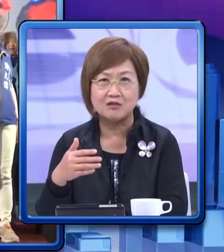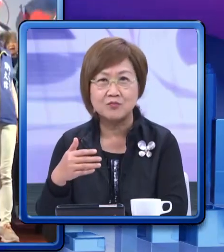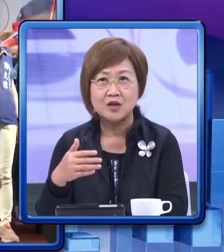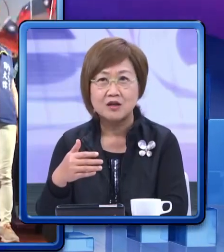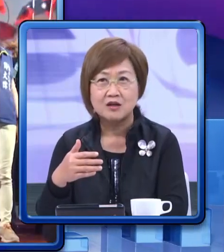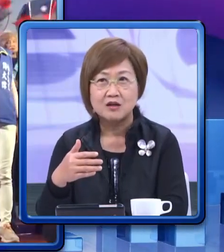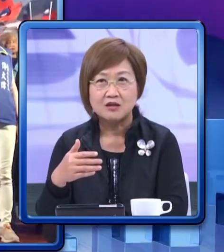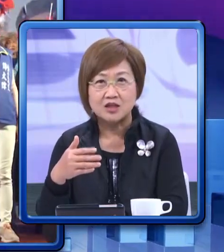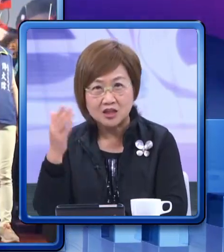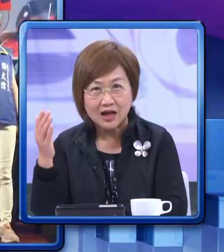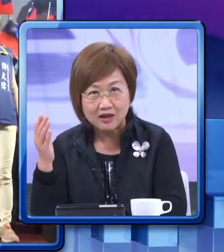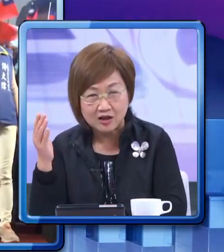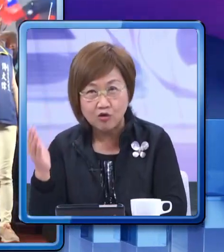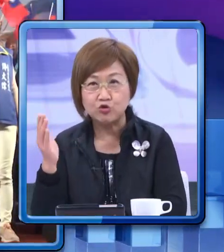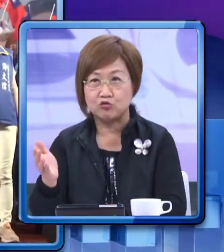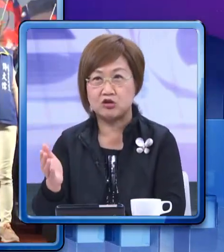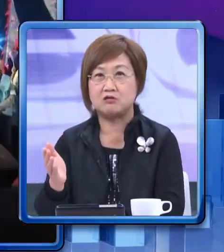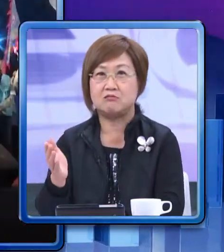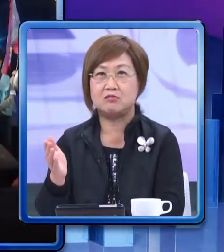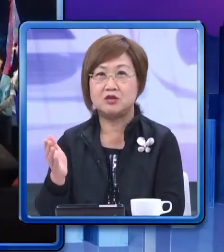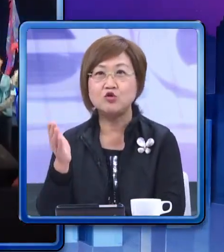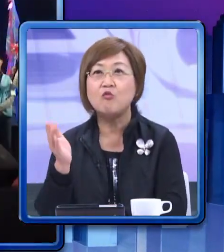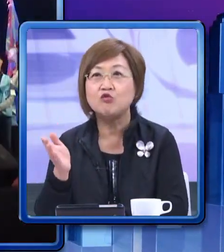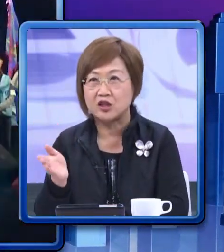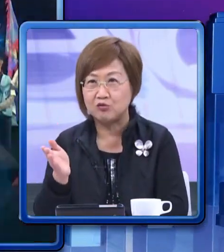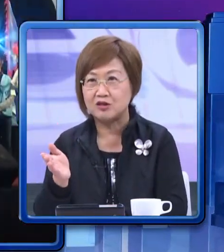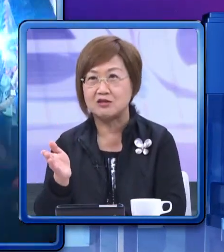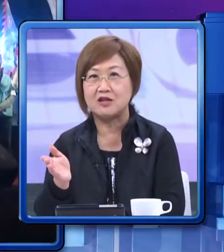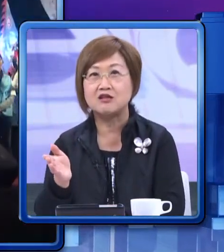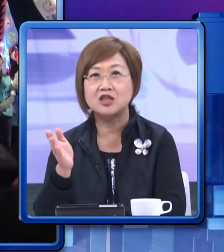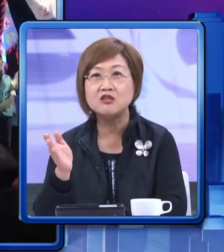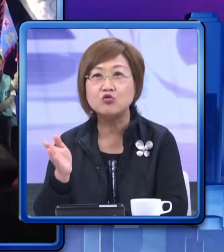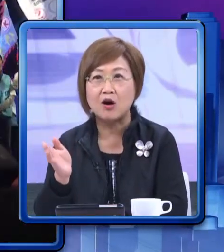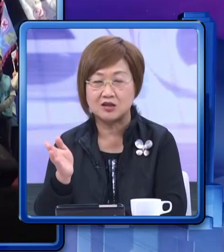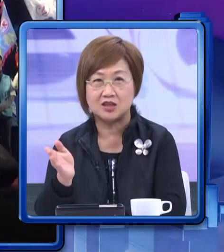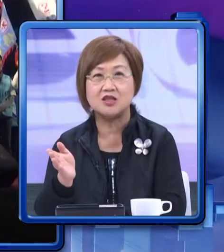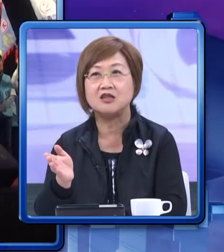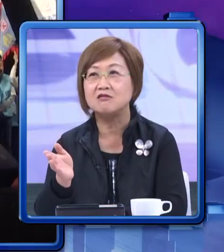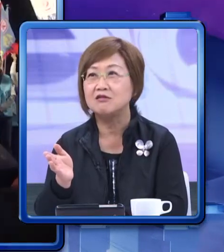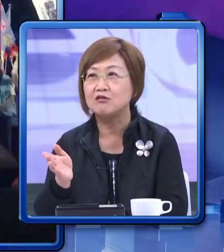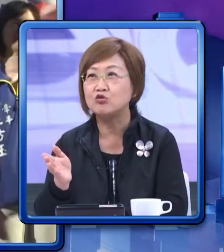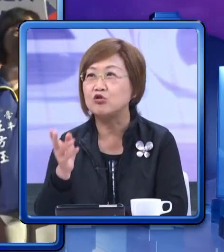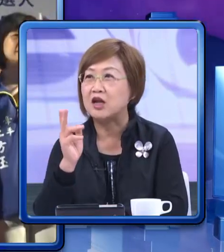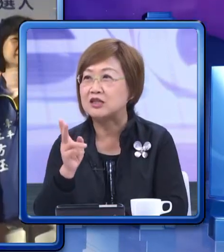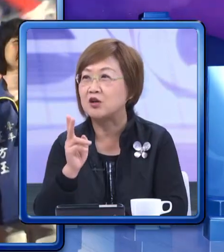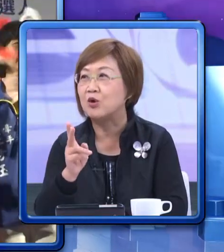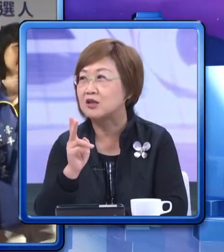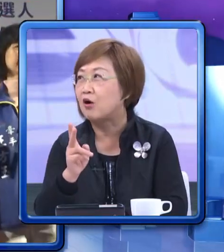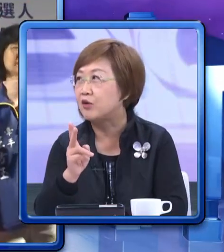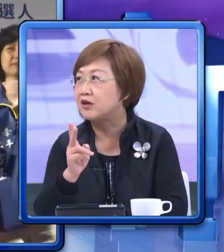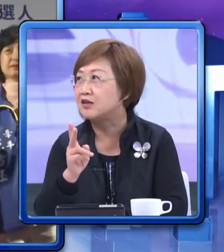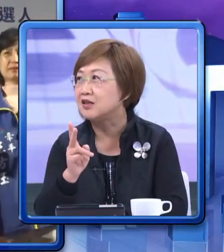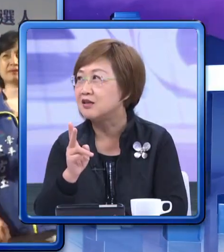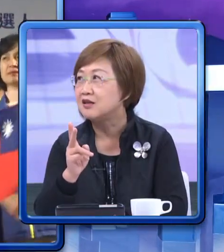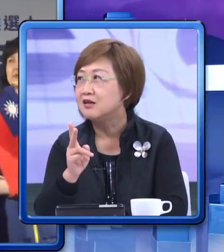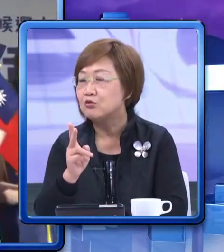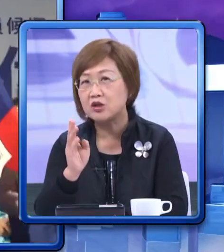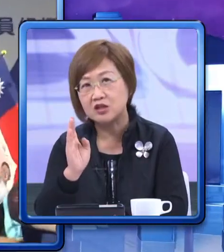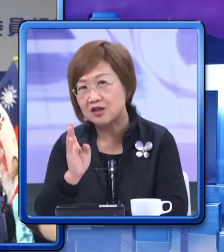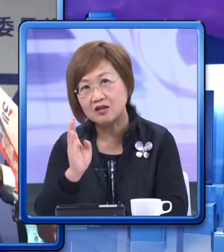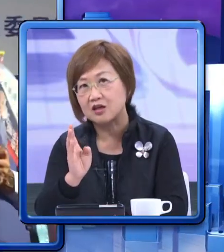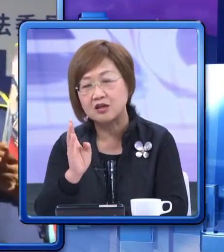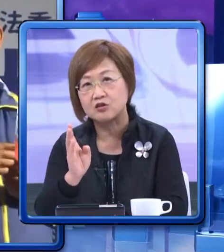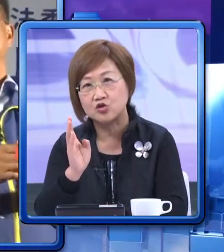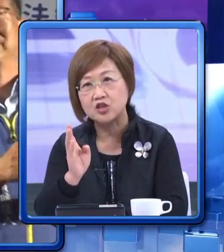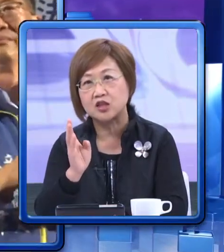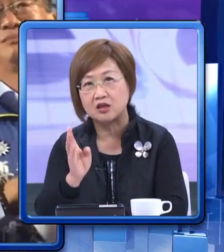到今天，以及他在高雄市，就目前为止，连清创的基金都只有2000万到位而已。所